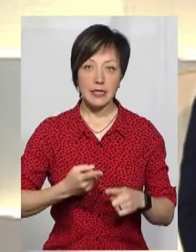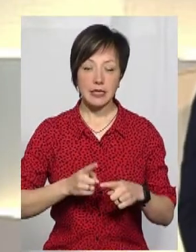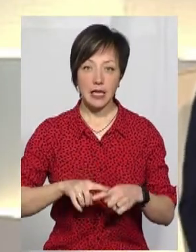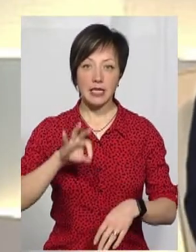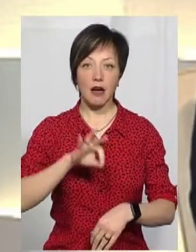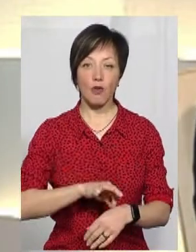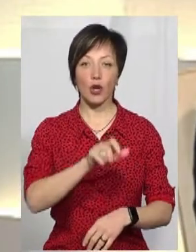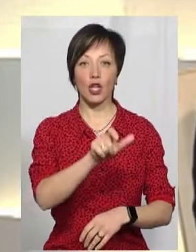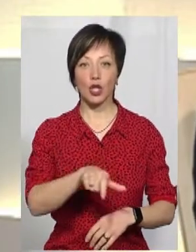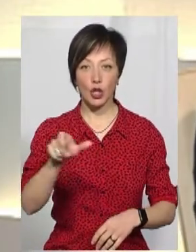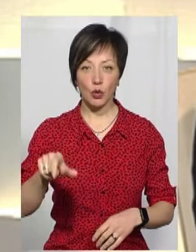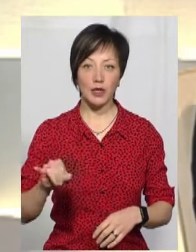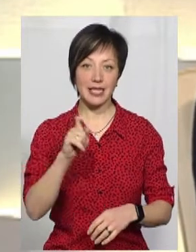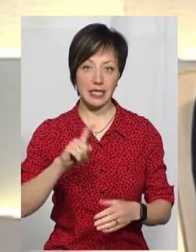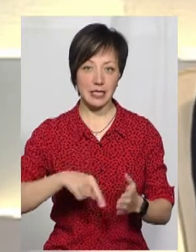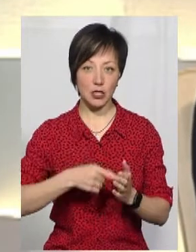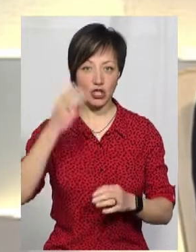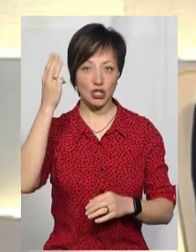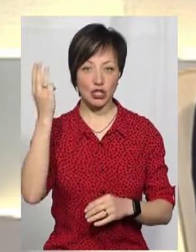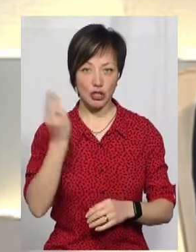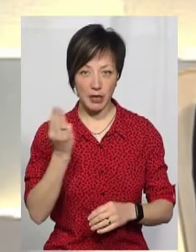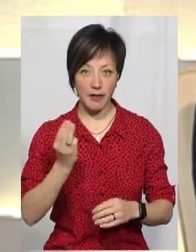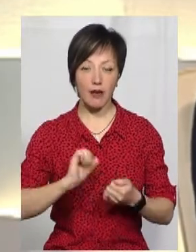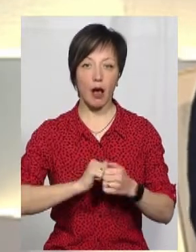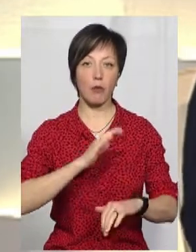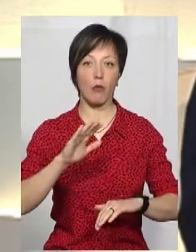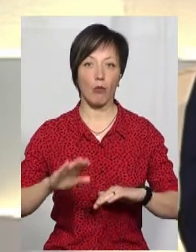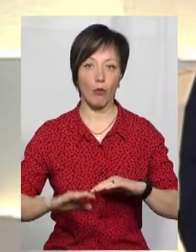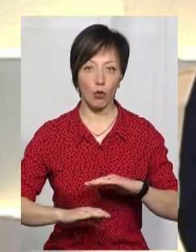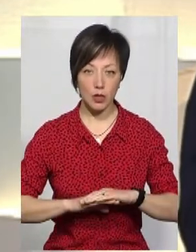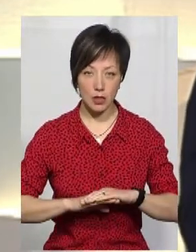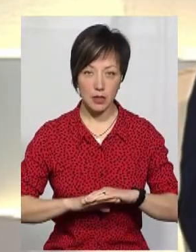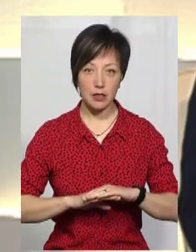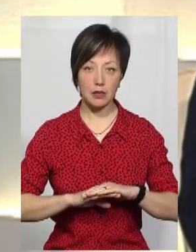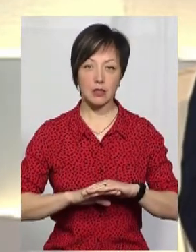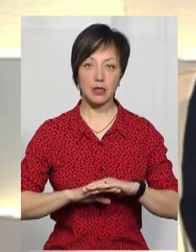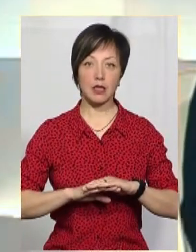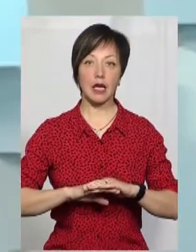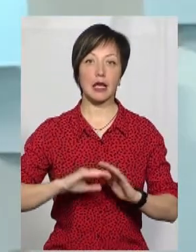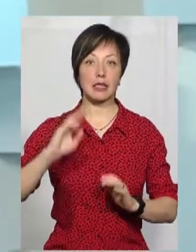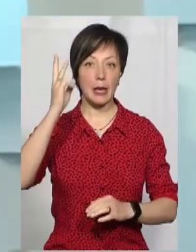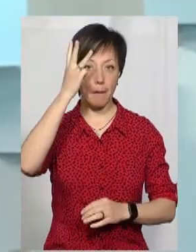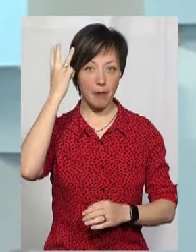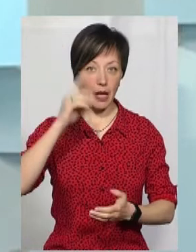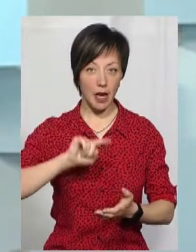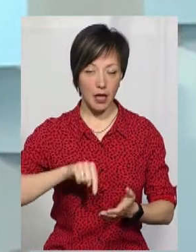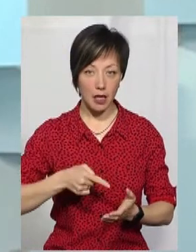захворіли люди із Шепетівки, з Кам'янця-Подільського, з